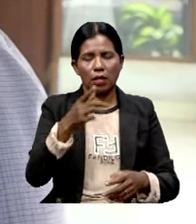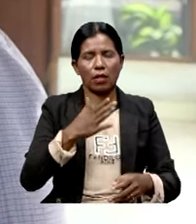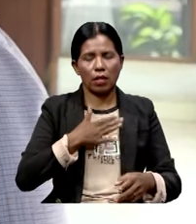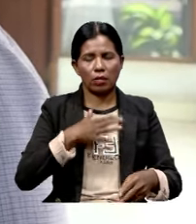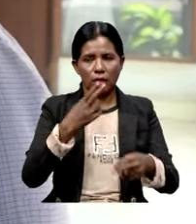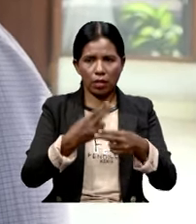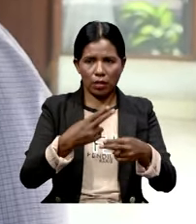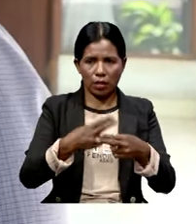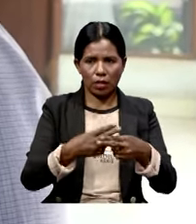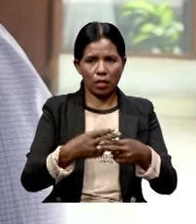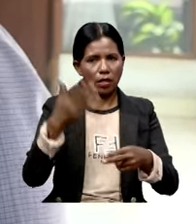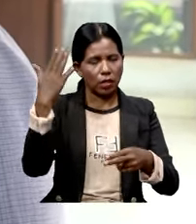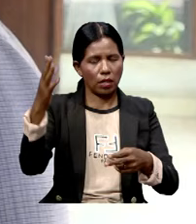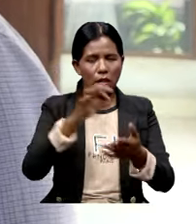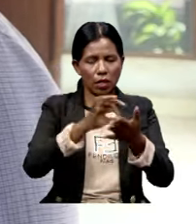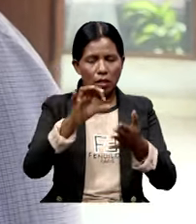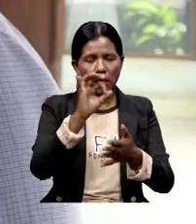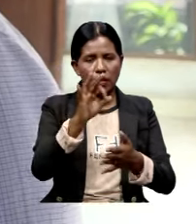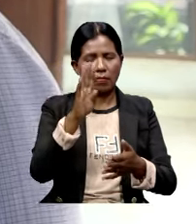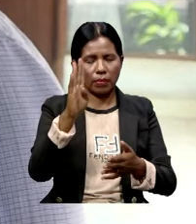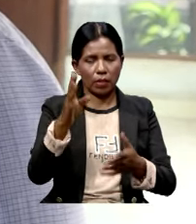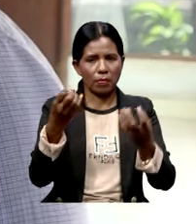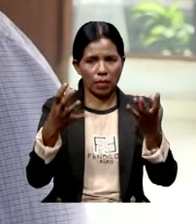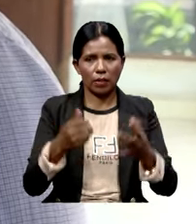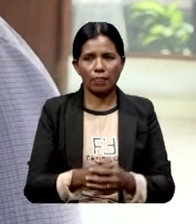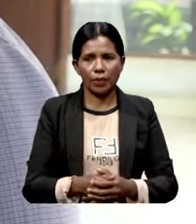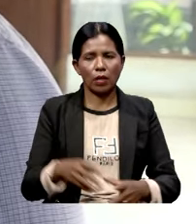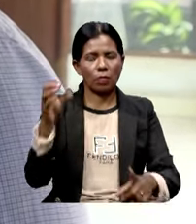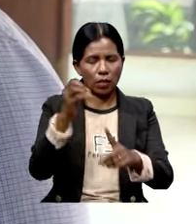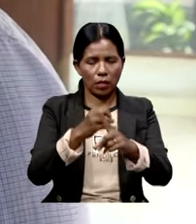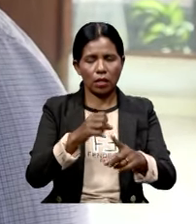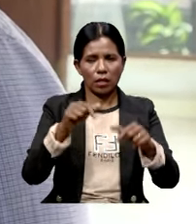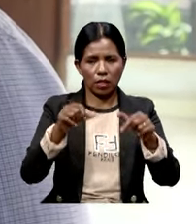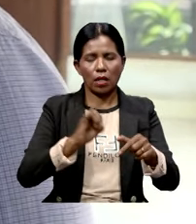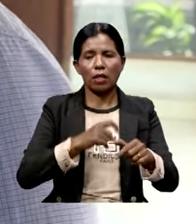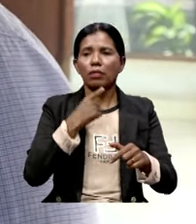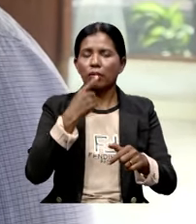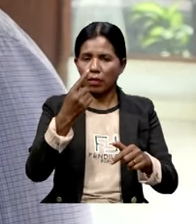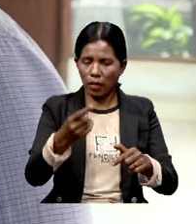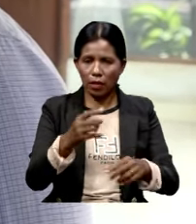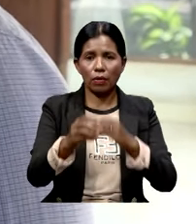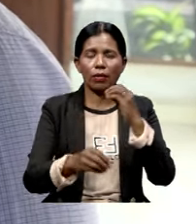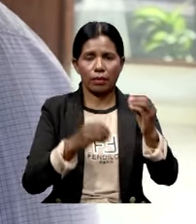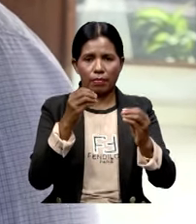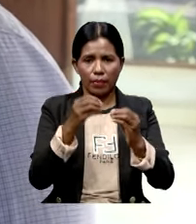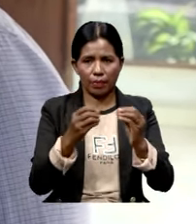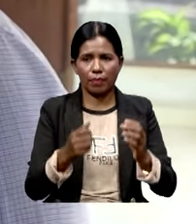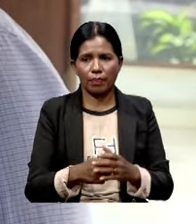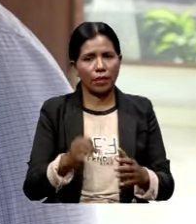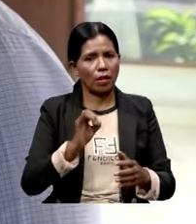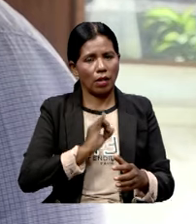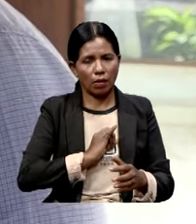naran i ha kere ke facebook oin ia oportunidade dene ha otu dehan kata